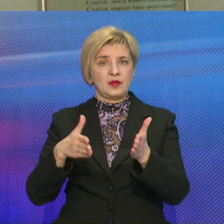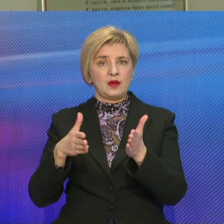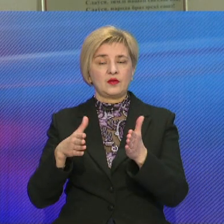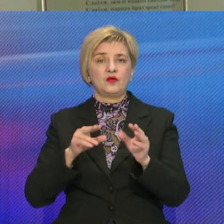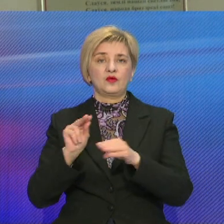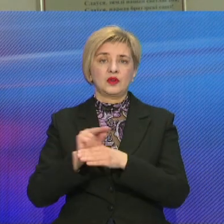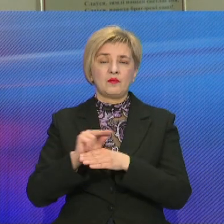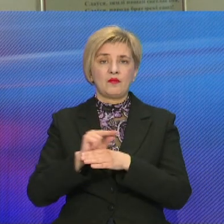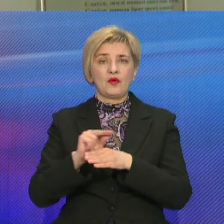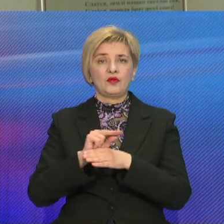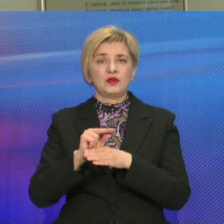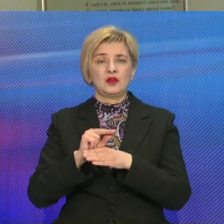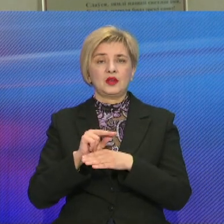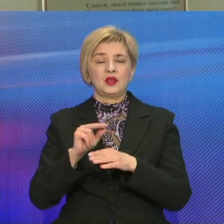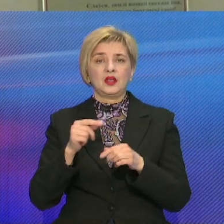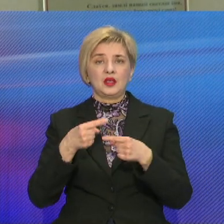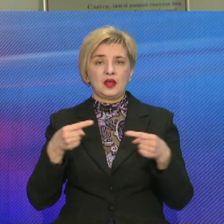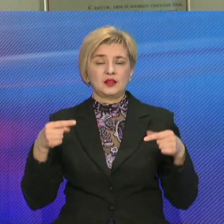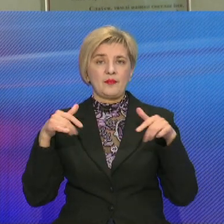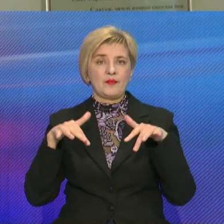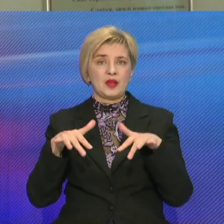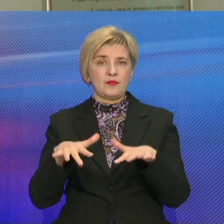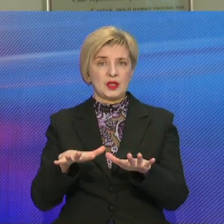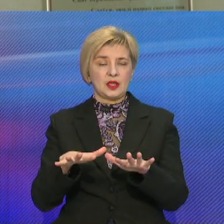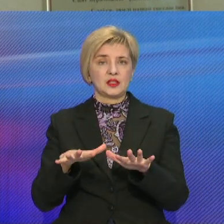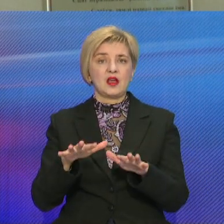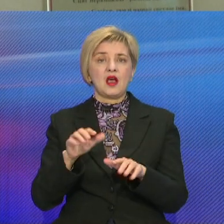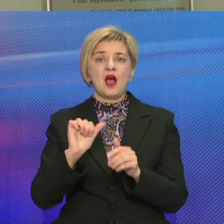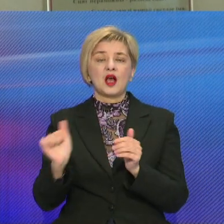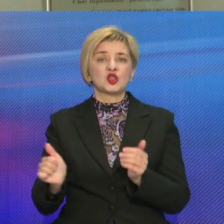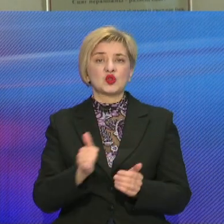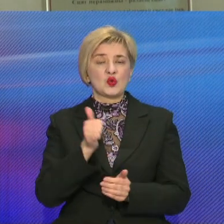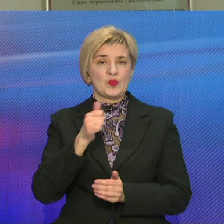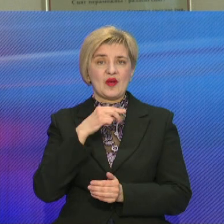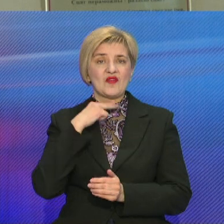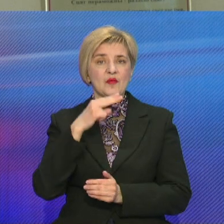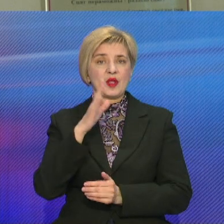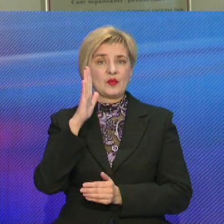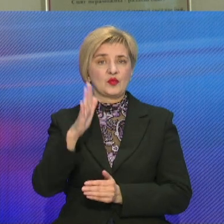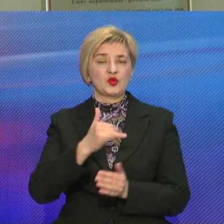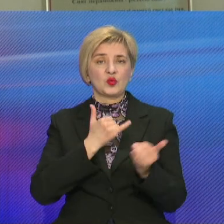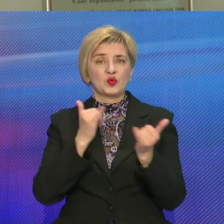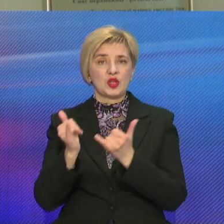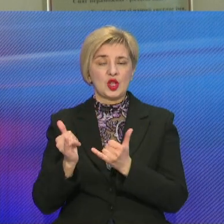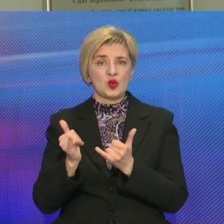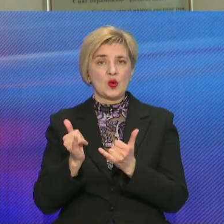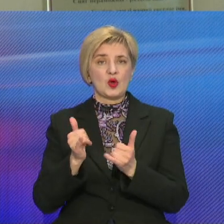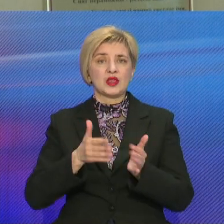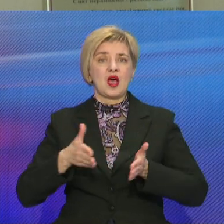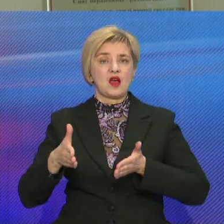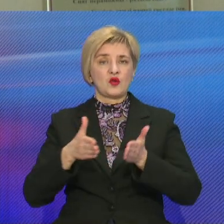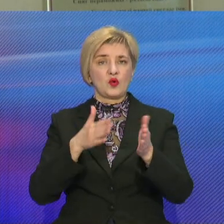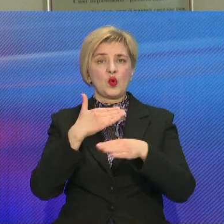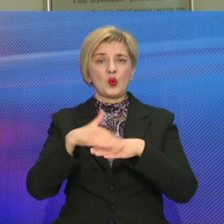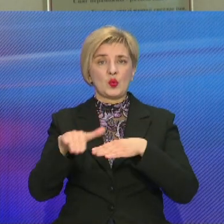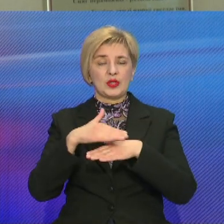реконструкция дворов, очень много других мероприятий. Особое внимание в этом году будет уделено, повторюсь, дорогам,